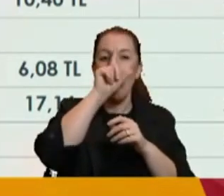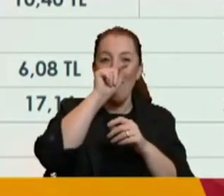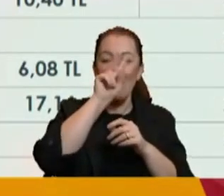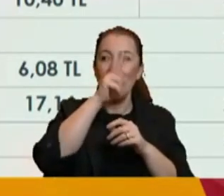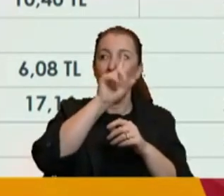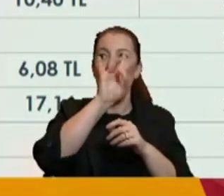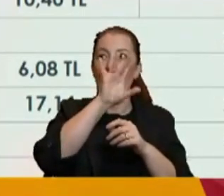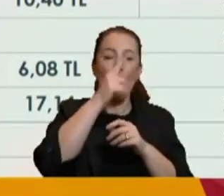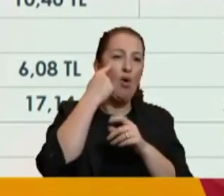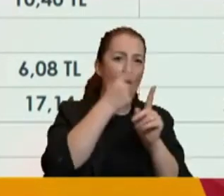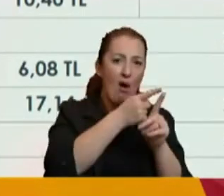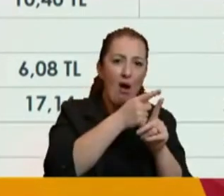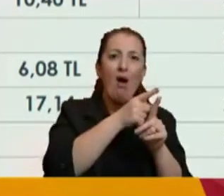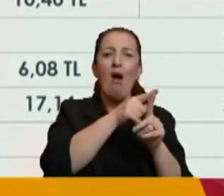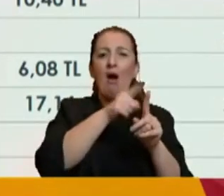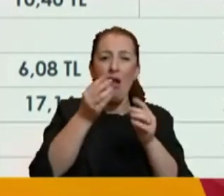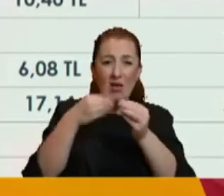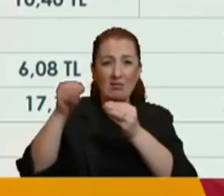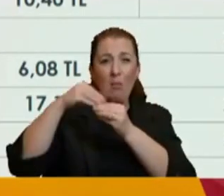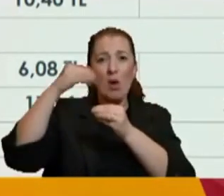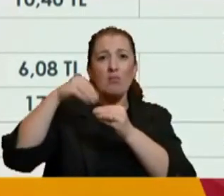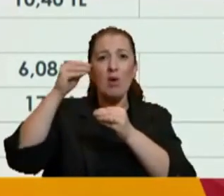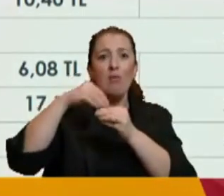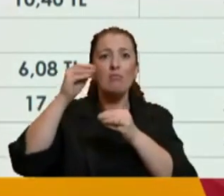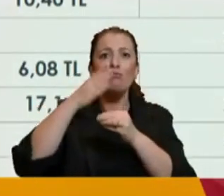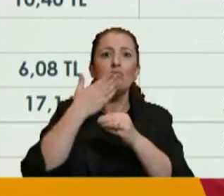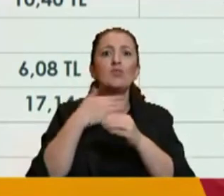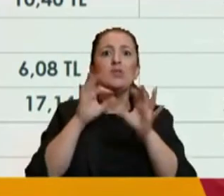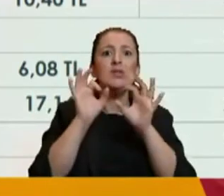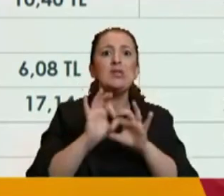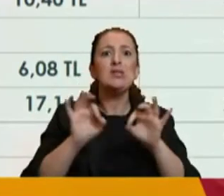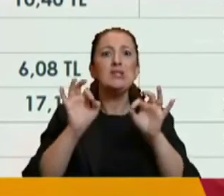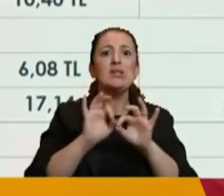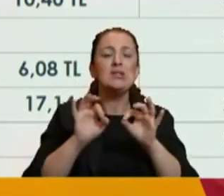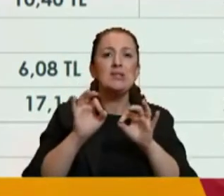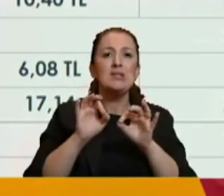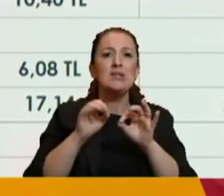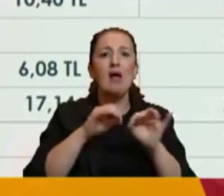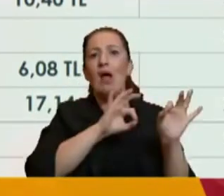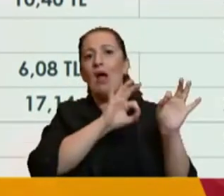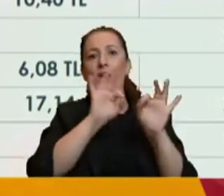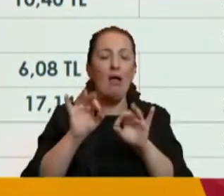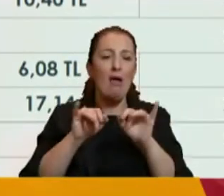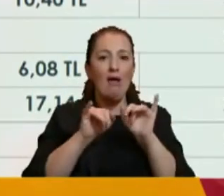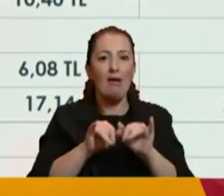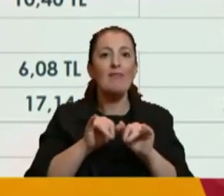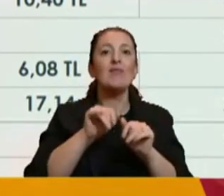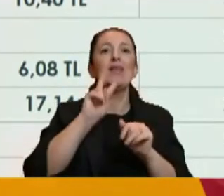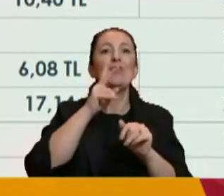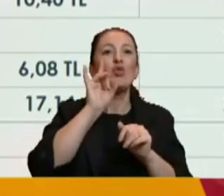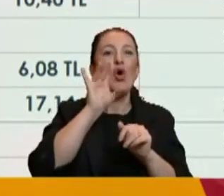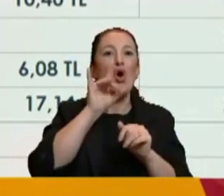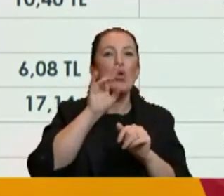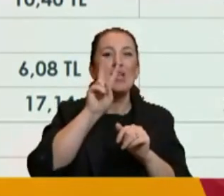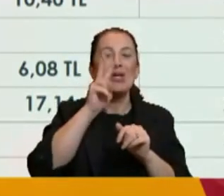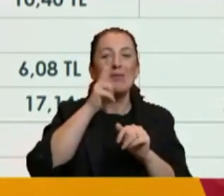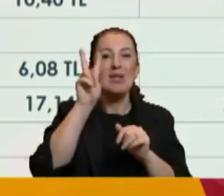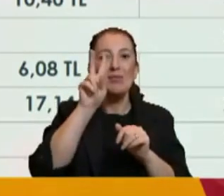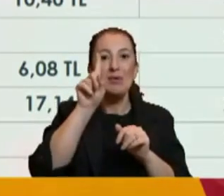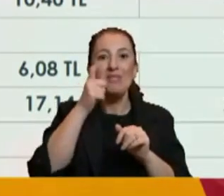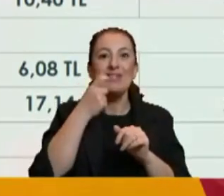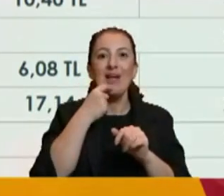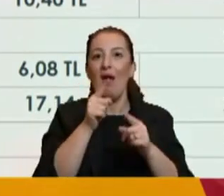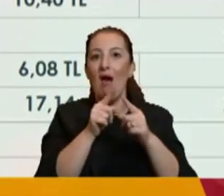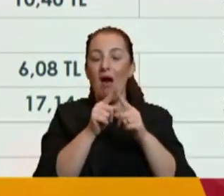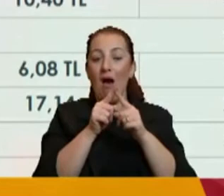artışlar arada zamlar böyle bir rakamlar çıkıyordu Şimdi biz dedik ki 2014'te 2021 yıl